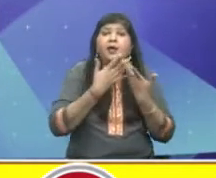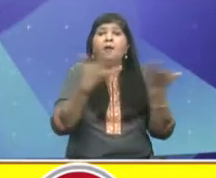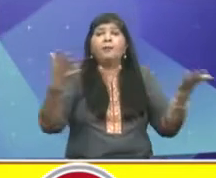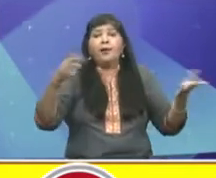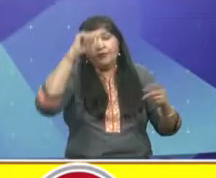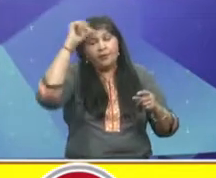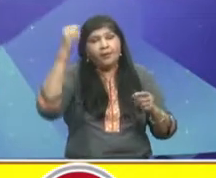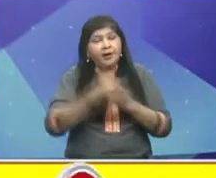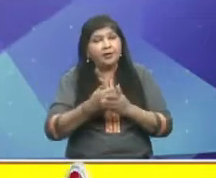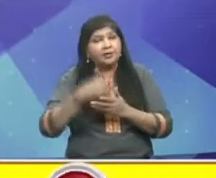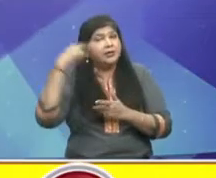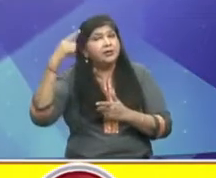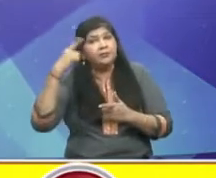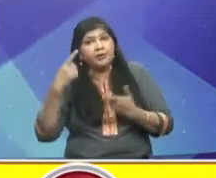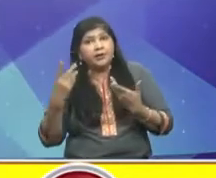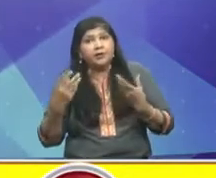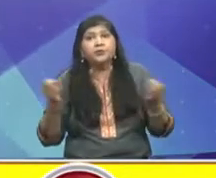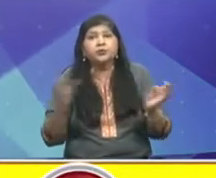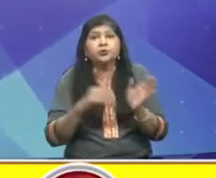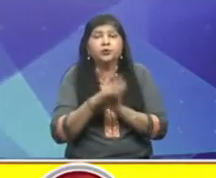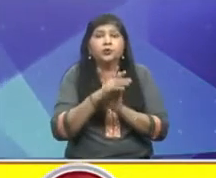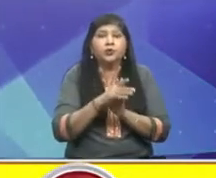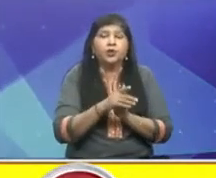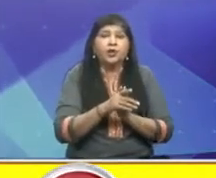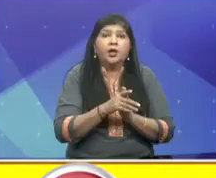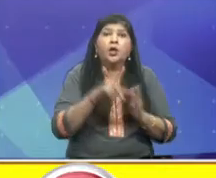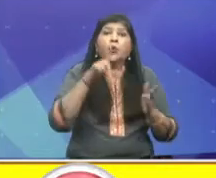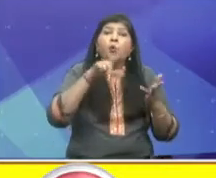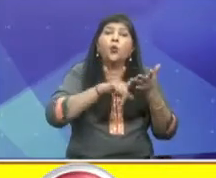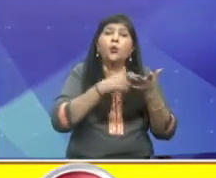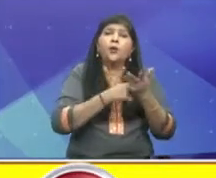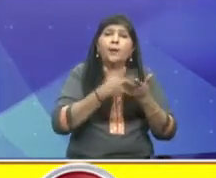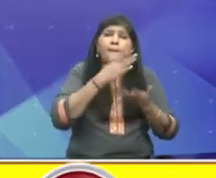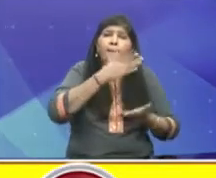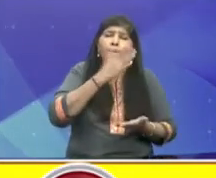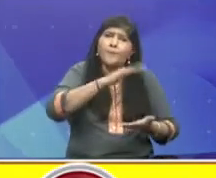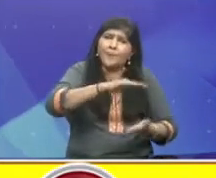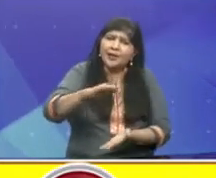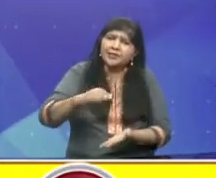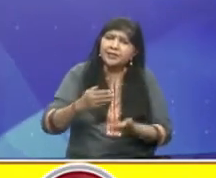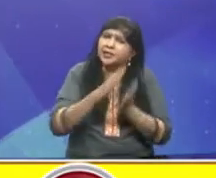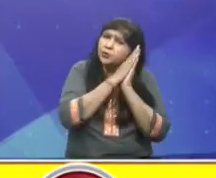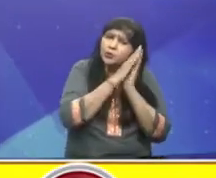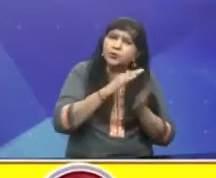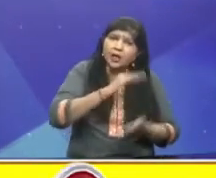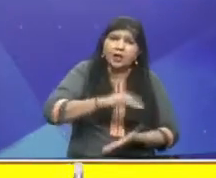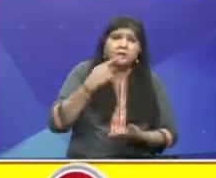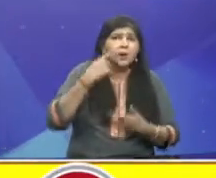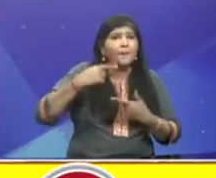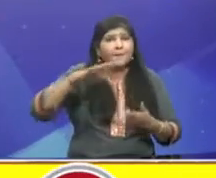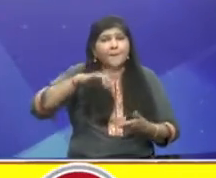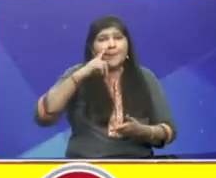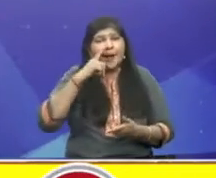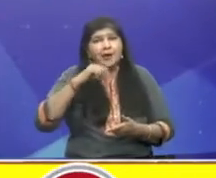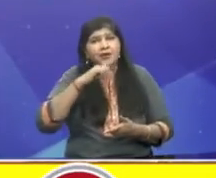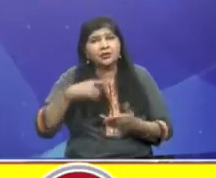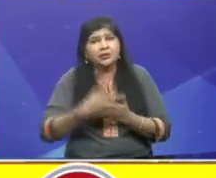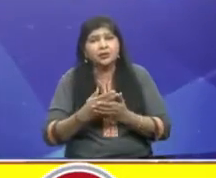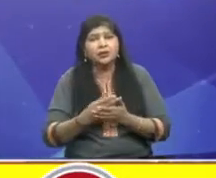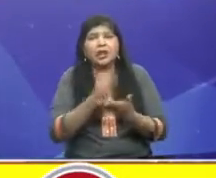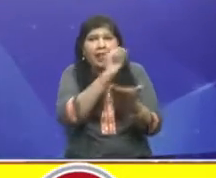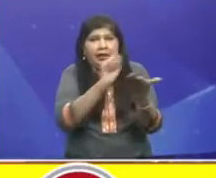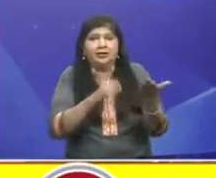के सपने जगाने वाली लोरी लिखी जाए। मुझे आशा है कि इन प्रतियोगिताओं के लिए